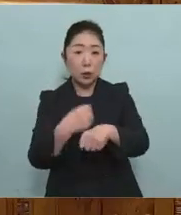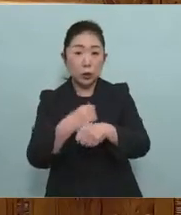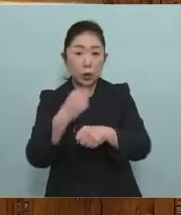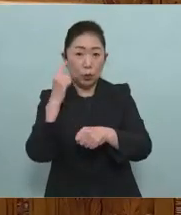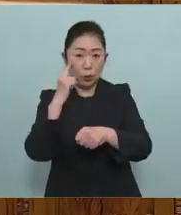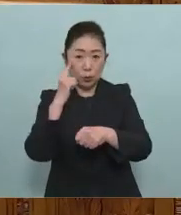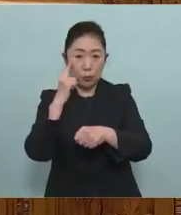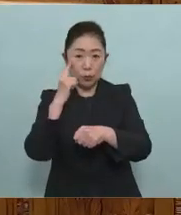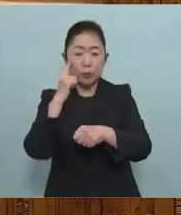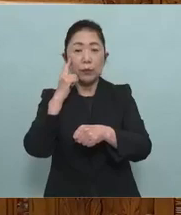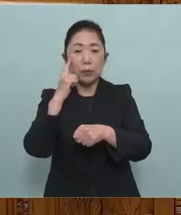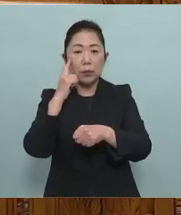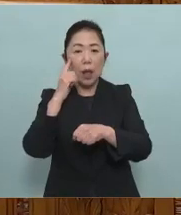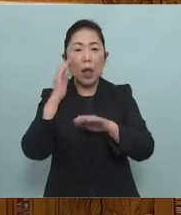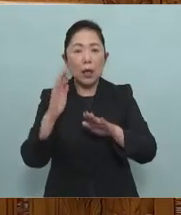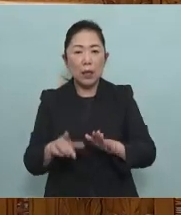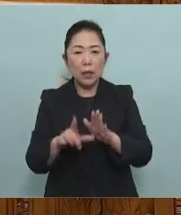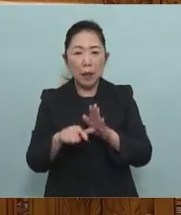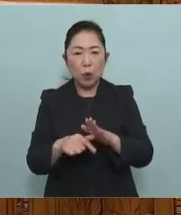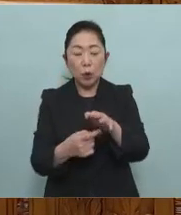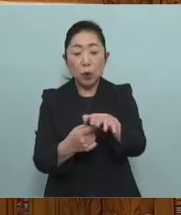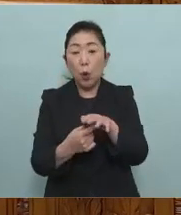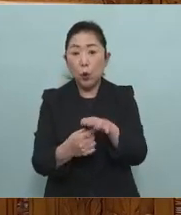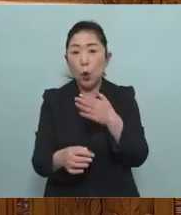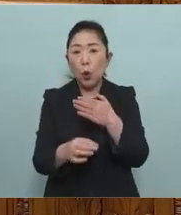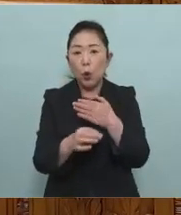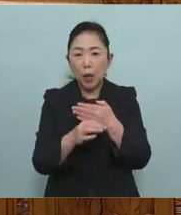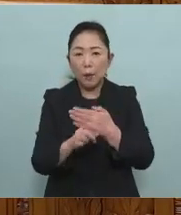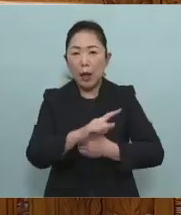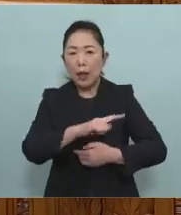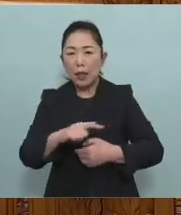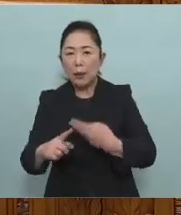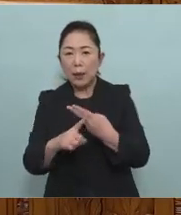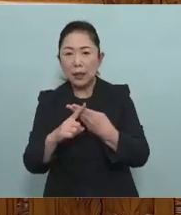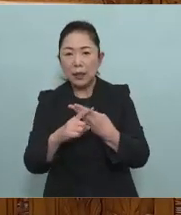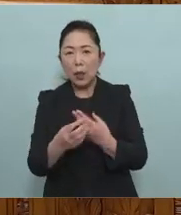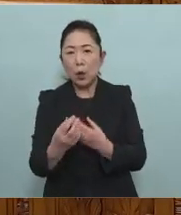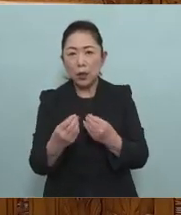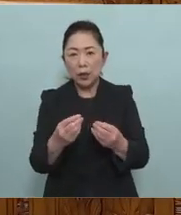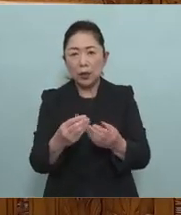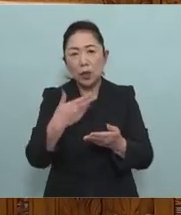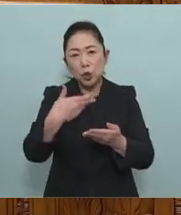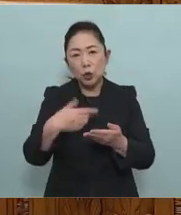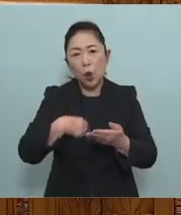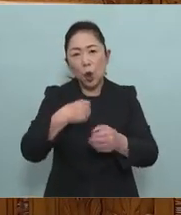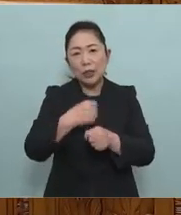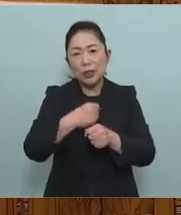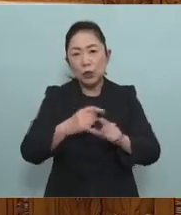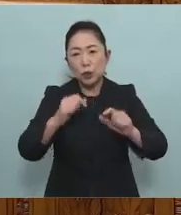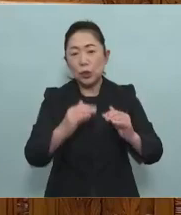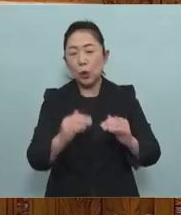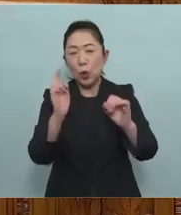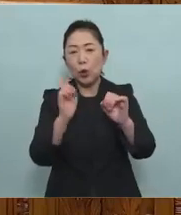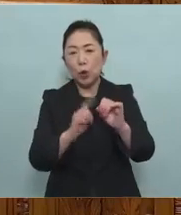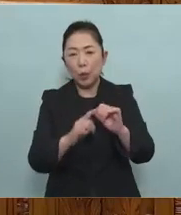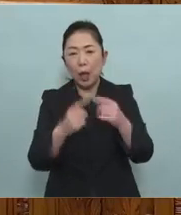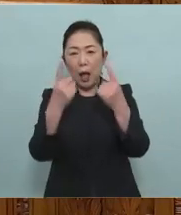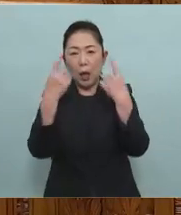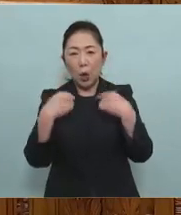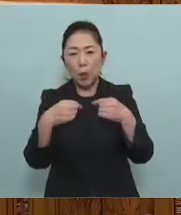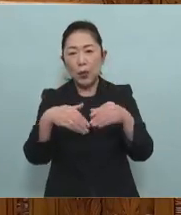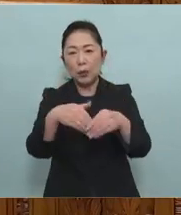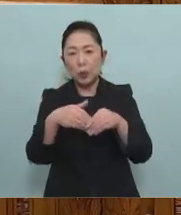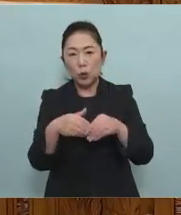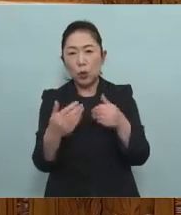か。今こそ、例えば農業であれば、多面的機能の維持と食料自給率の向上を目指す個別所得保障制